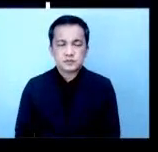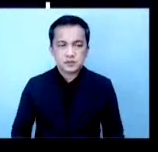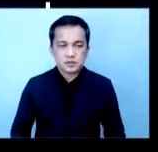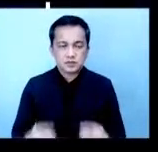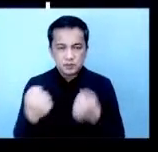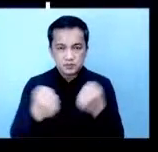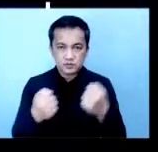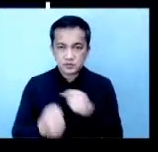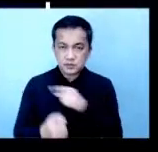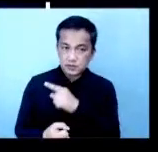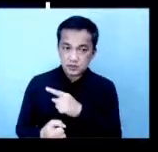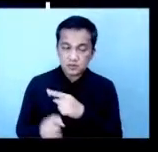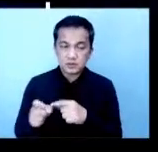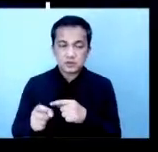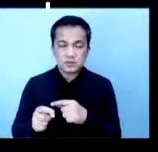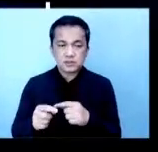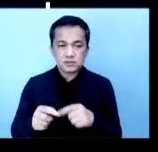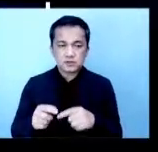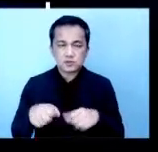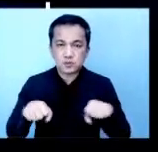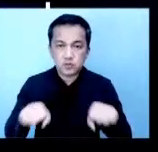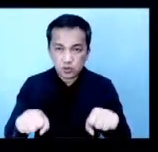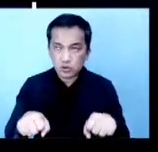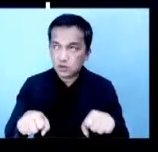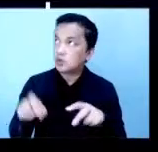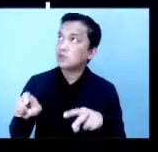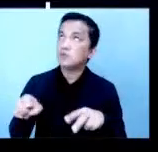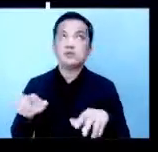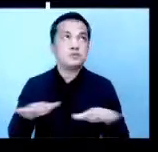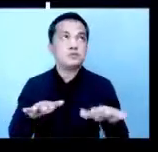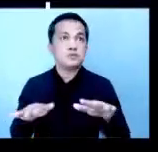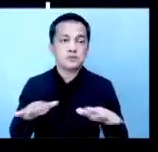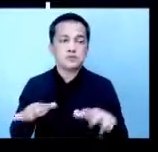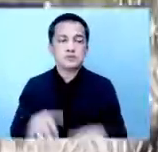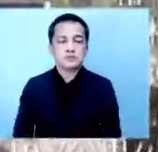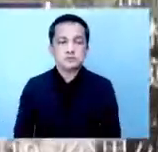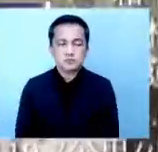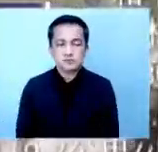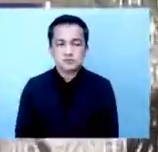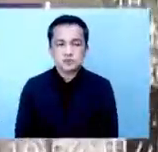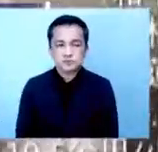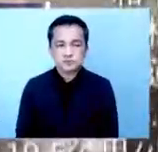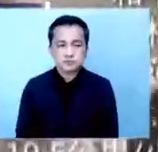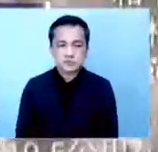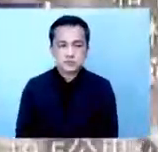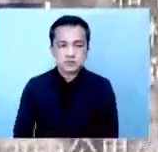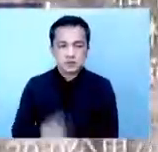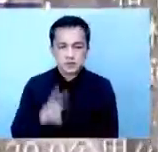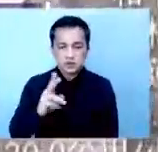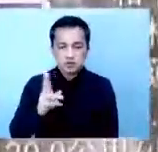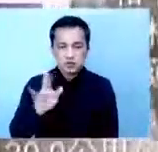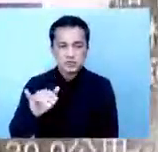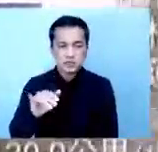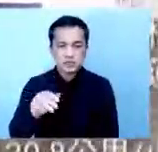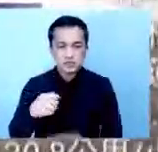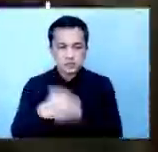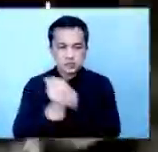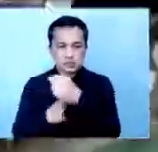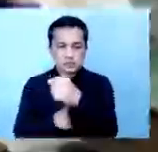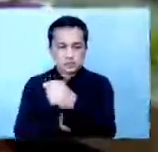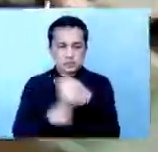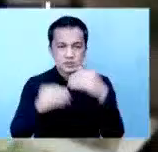ito, pansamantalang huminto habang nararamdaman ang lindol sa tulay. Ang Walin Bridge naman naputol ng